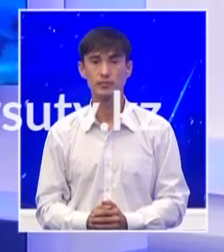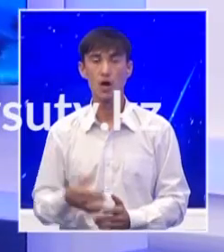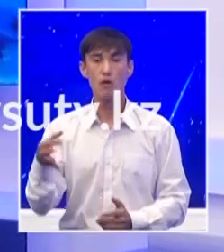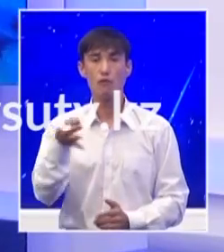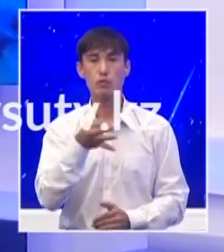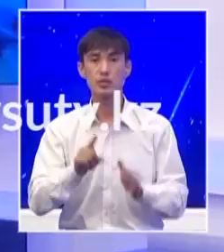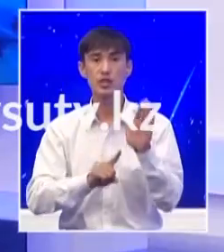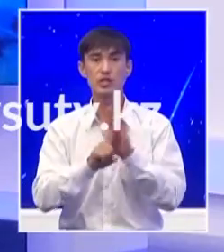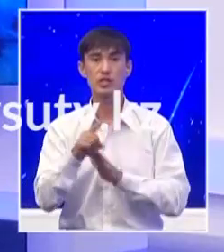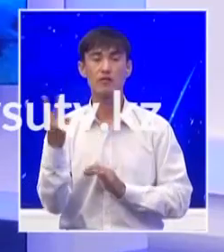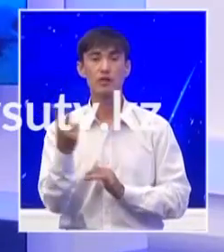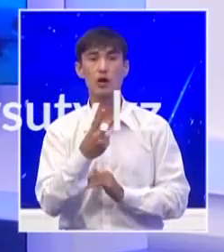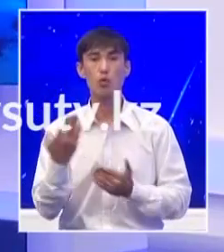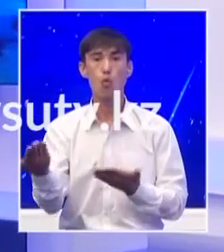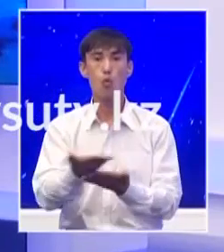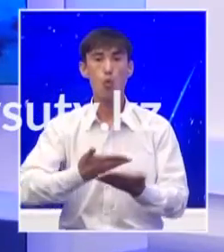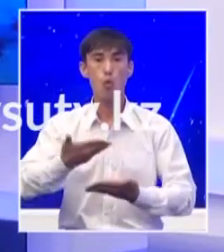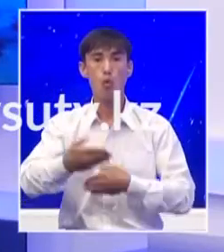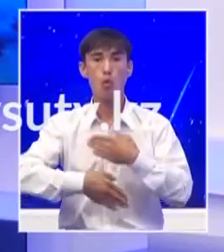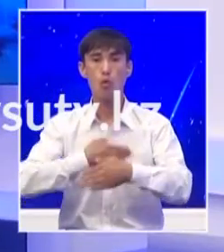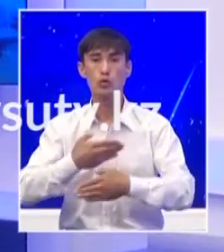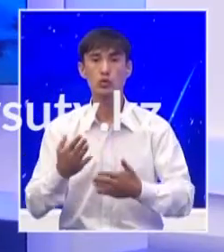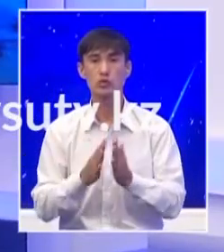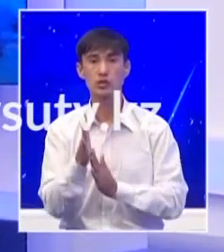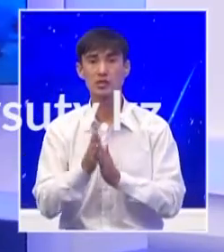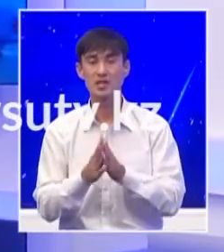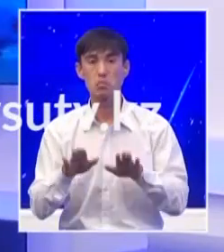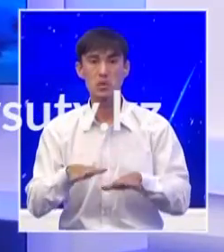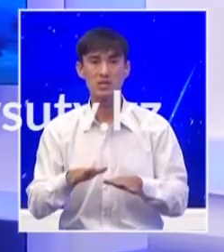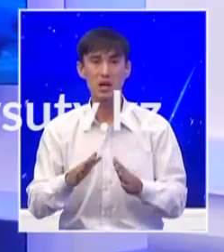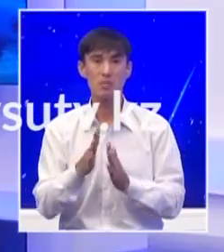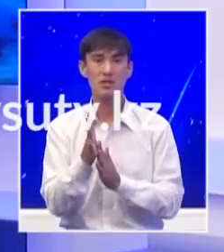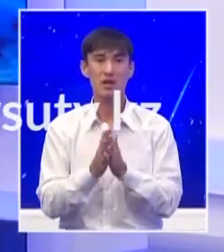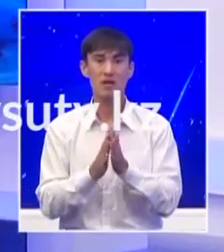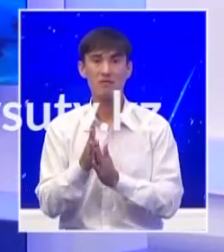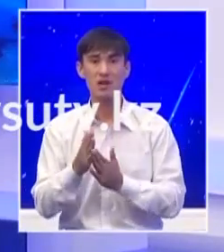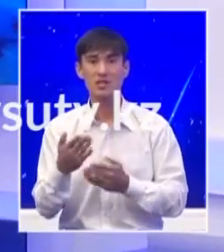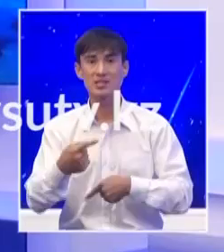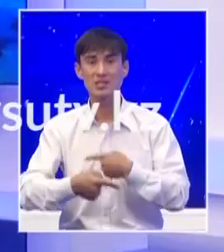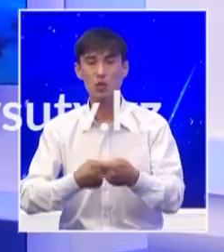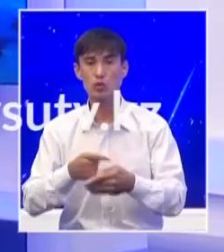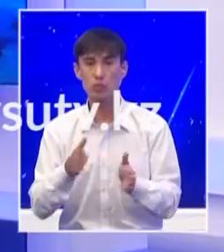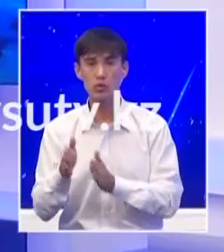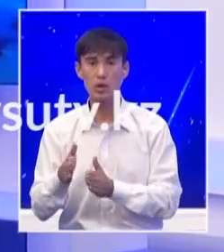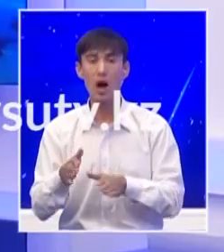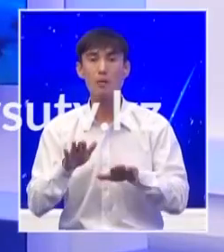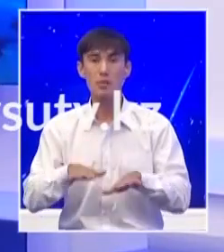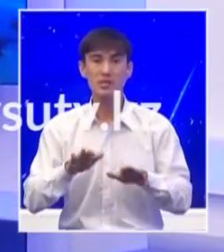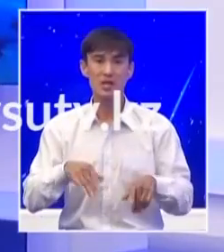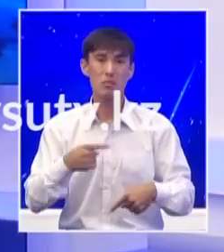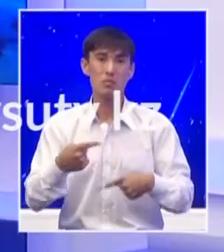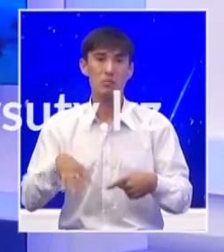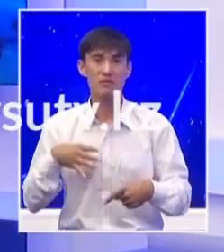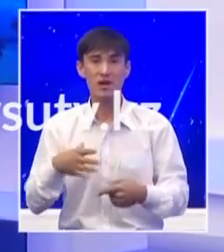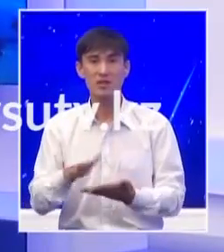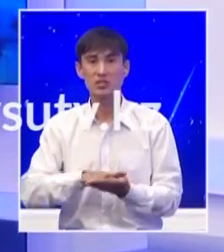области начался второй укос люцерны. И, надо сказать, местами травостой плотный, сенокос продуктивный, а местами и косить-то